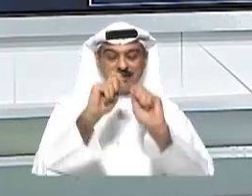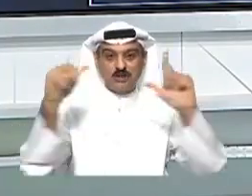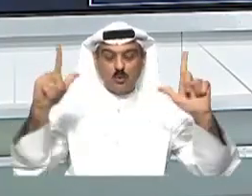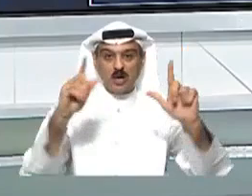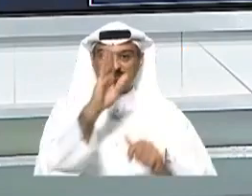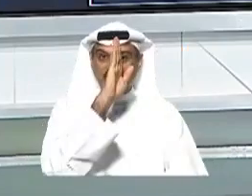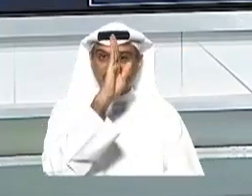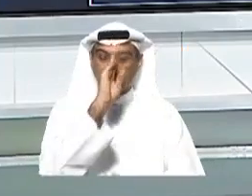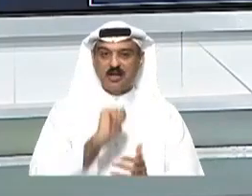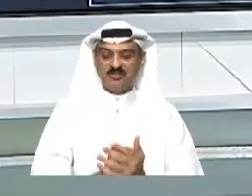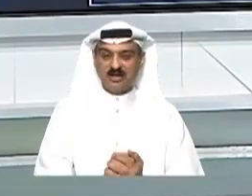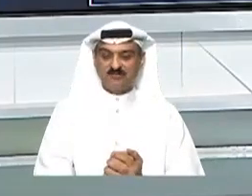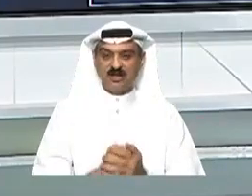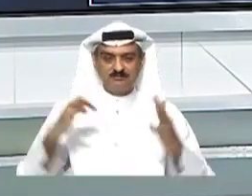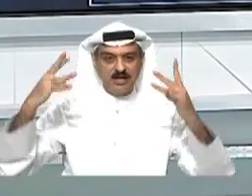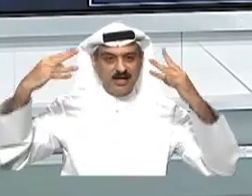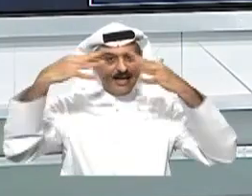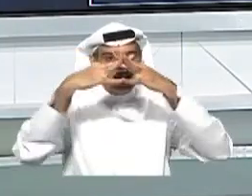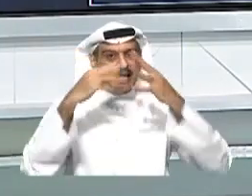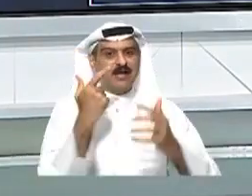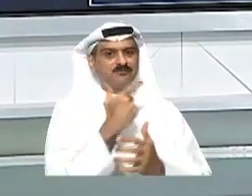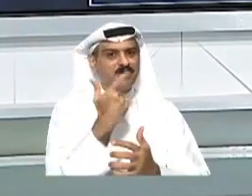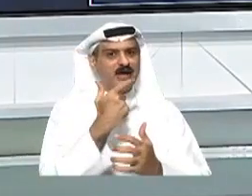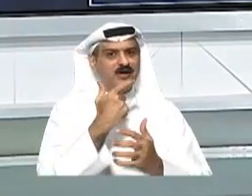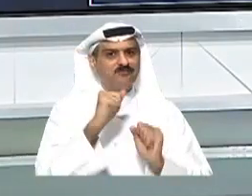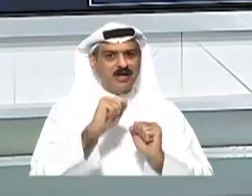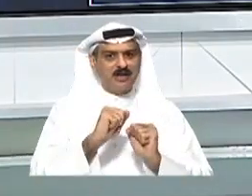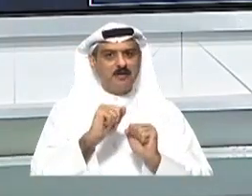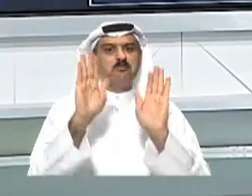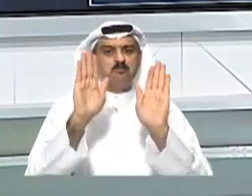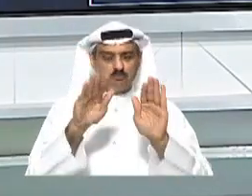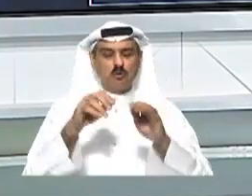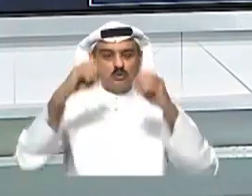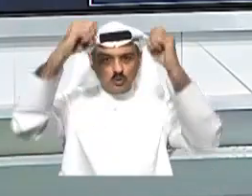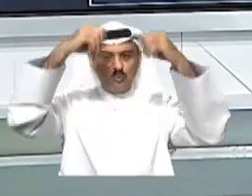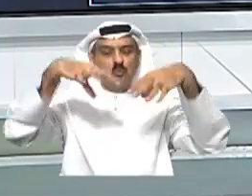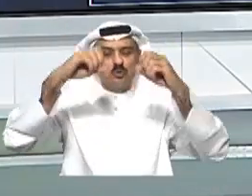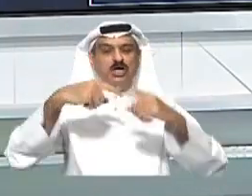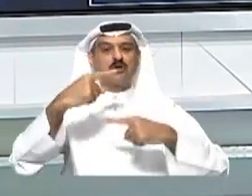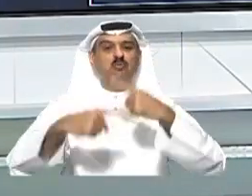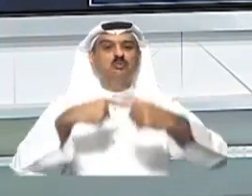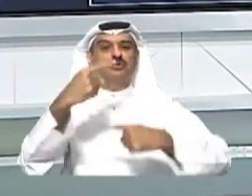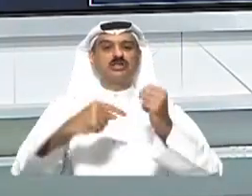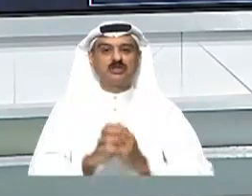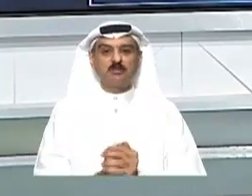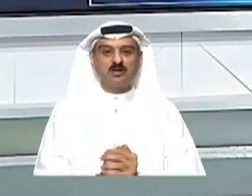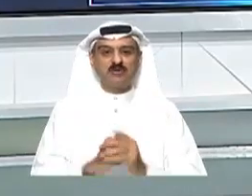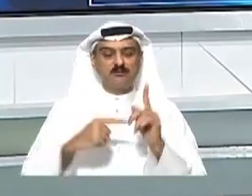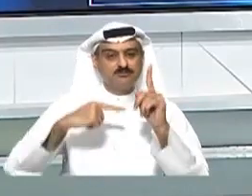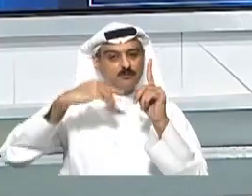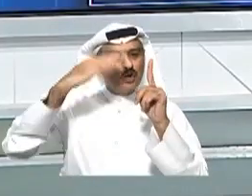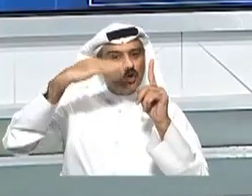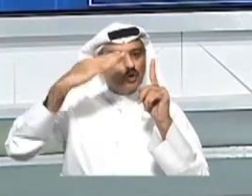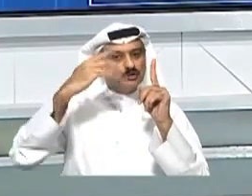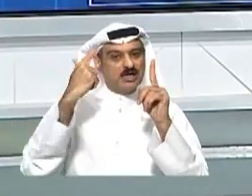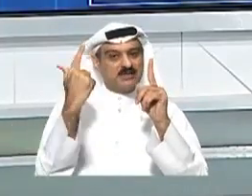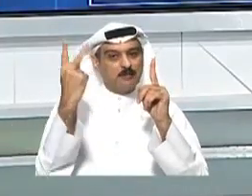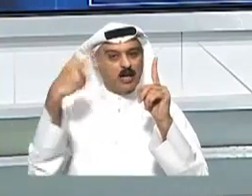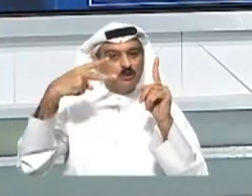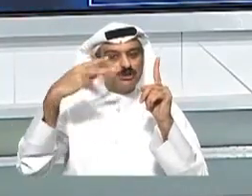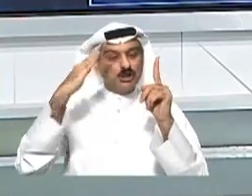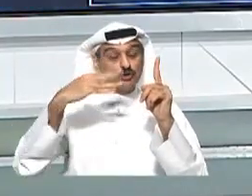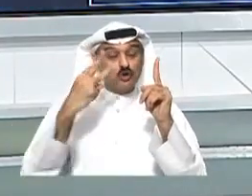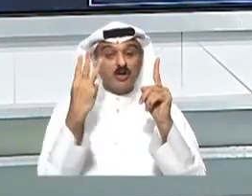لكن الأجواء الغائمة راح تكون مستمرة وفرص الأمطار بإذن الله راح تكون مستمرة. العظمى 27 والصغرى 23